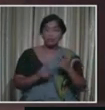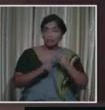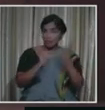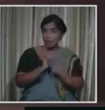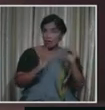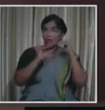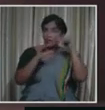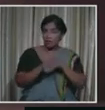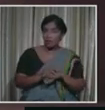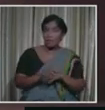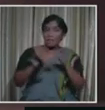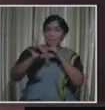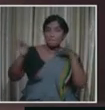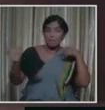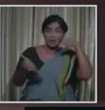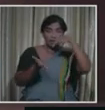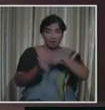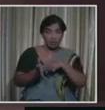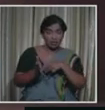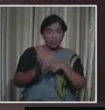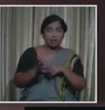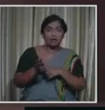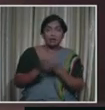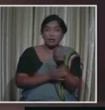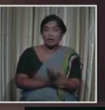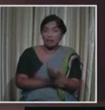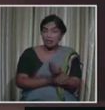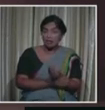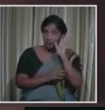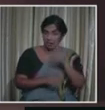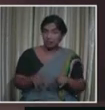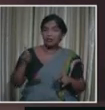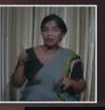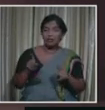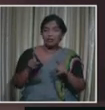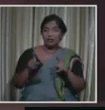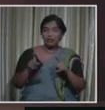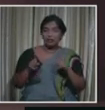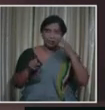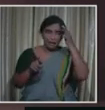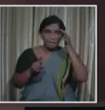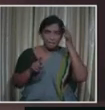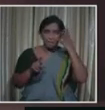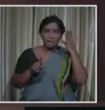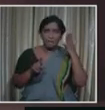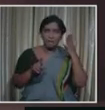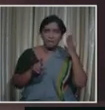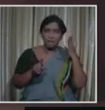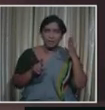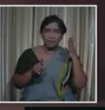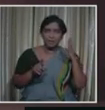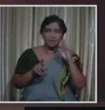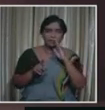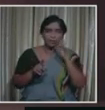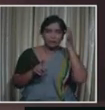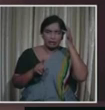harid. Mayangan handi, yatake katere in, manusia ni kan bikurti umu kadu, api kiyut ni kan